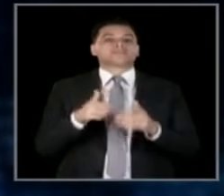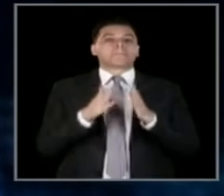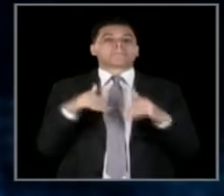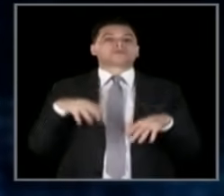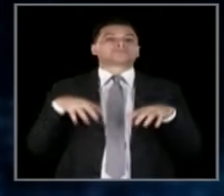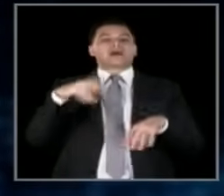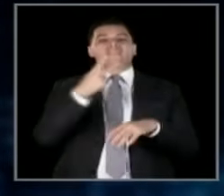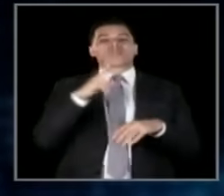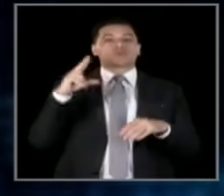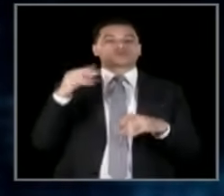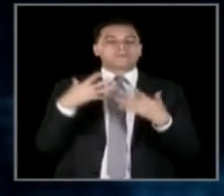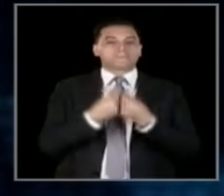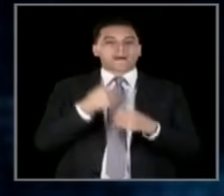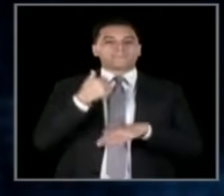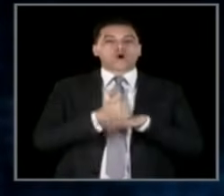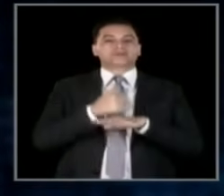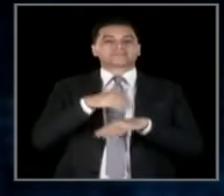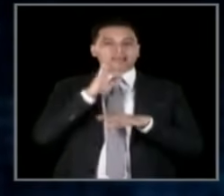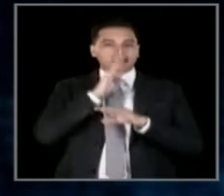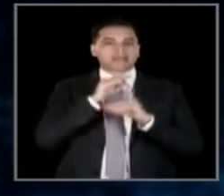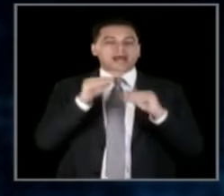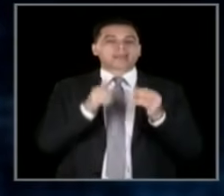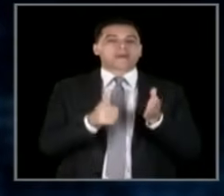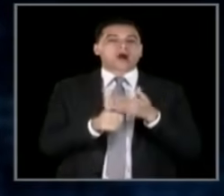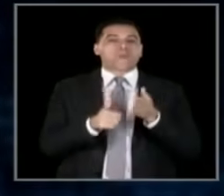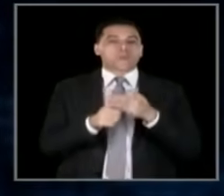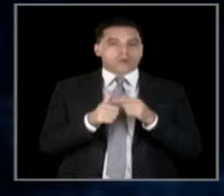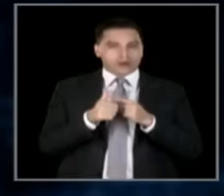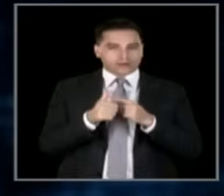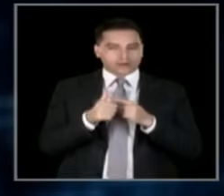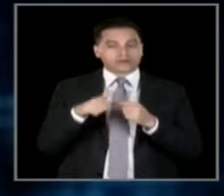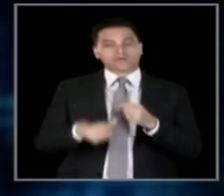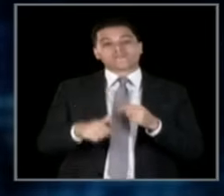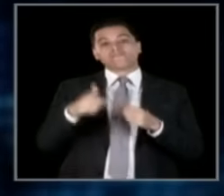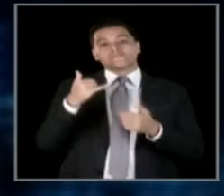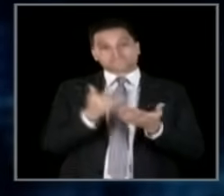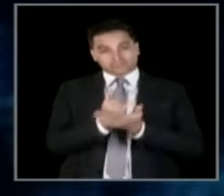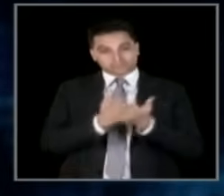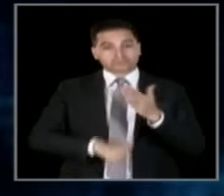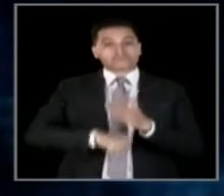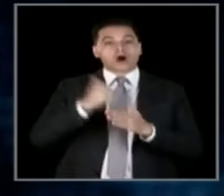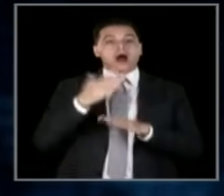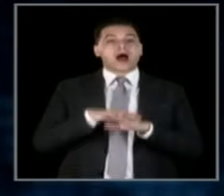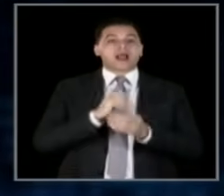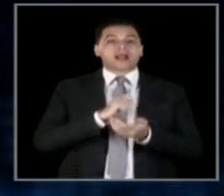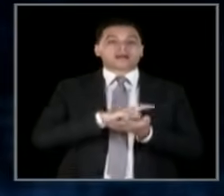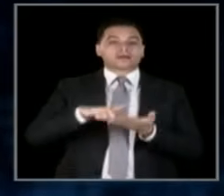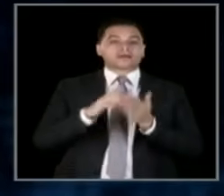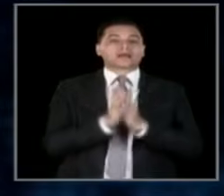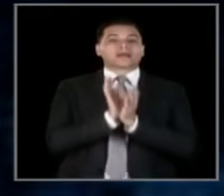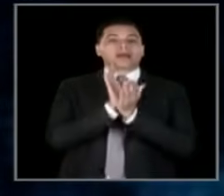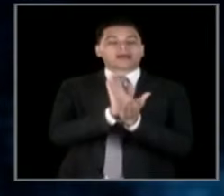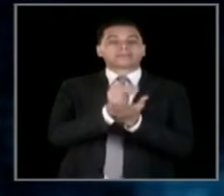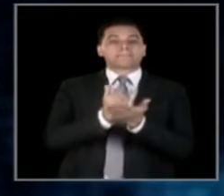2020 برعاية مؤسسة التعليم أولاً. فازت المدرسة بجائزة المدارس الدولية للعام